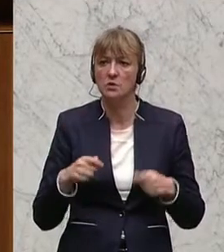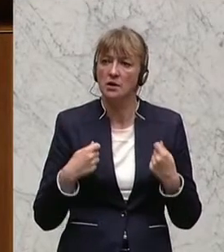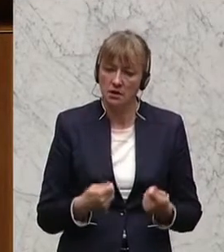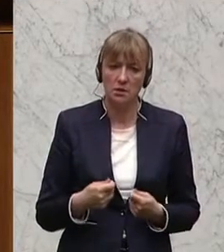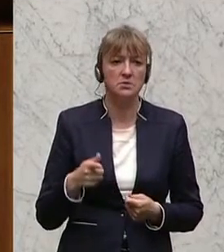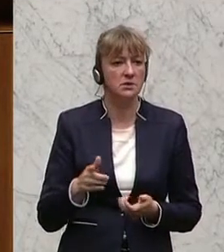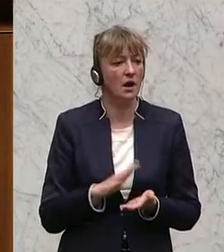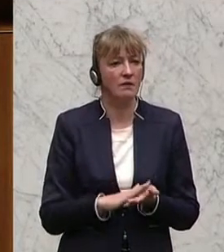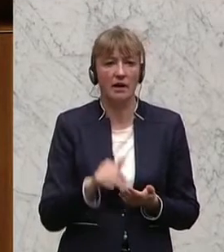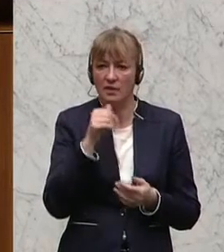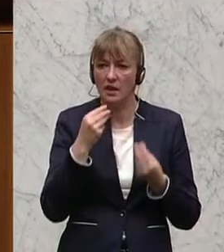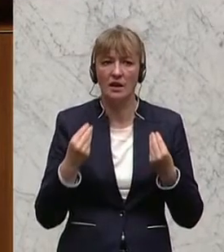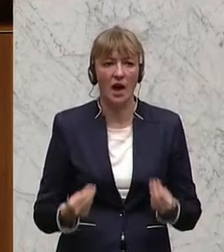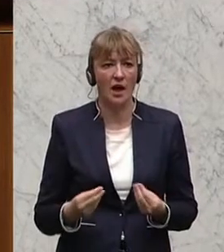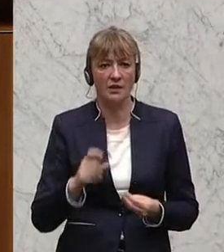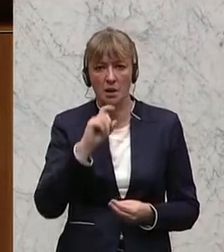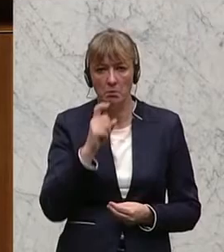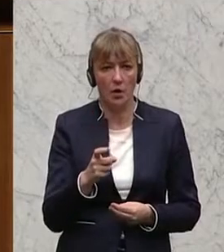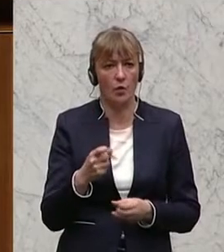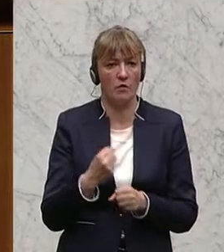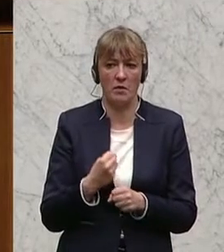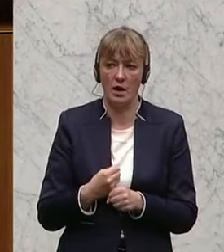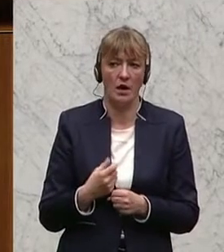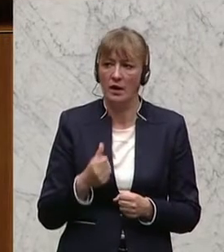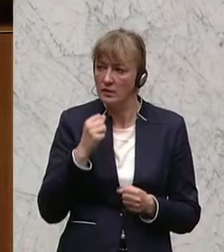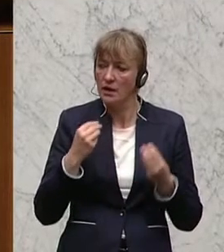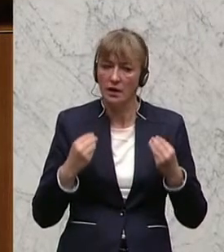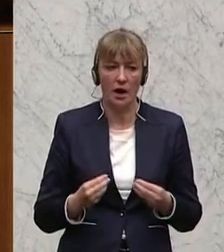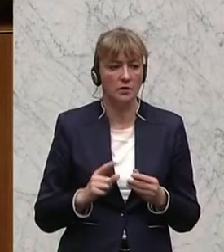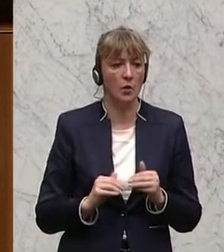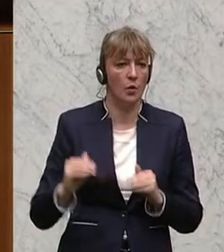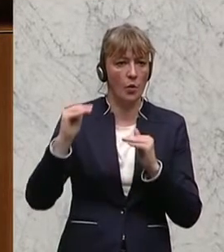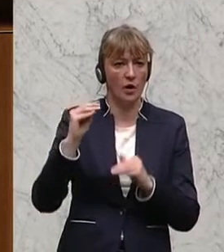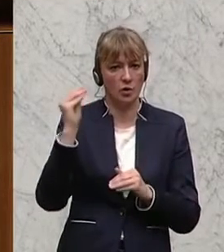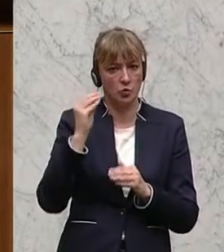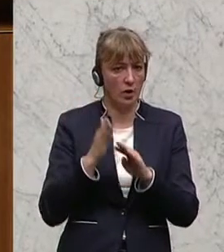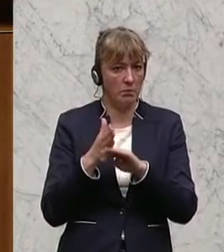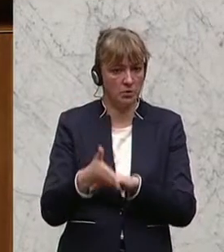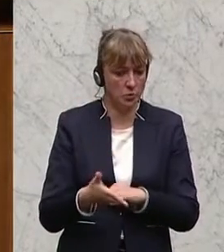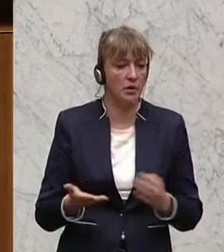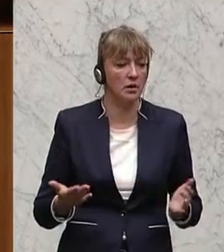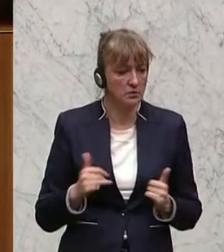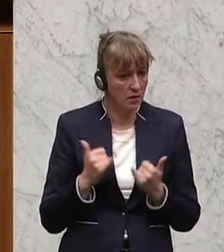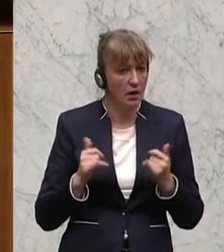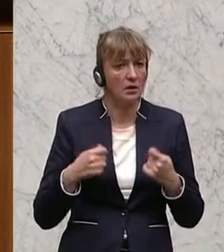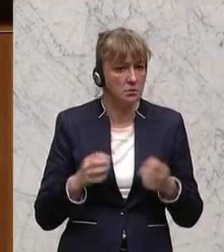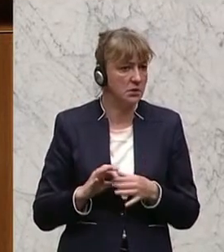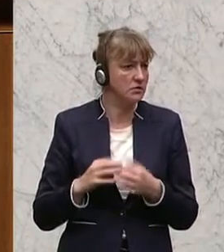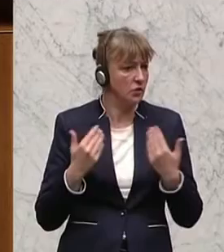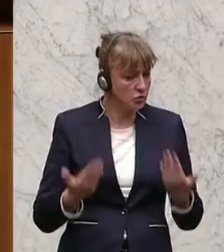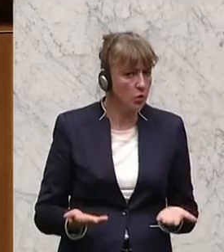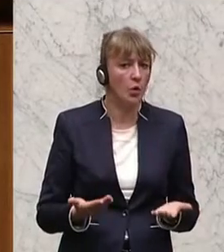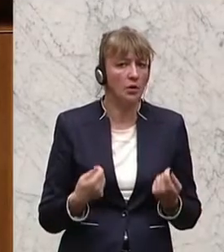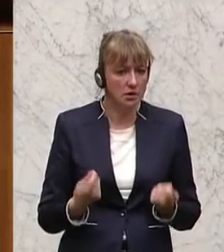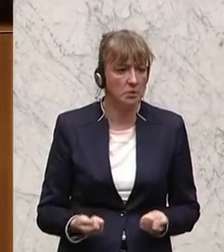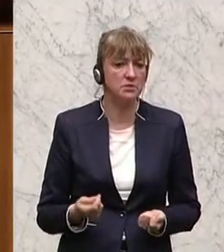die einfach nicht geeignet sind, einen Beruf auszufüllen, die auch nicht geeignet sind, eine höhere Schule zu besuchen. Das werden wir immer in dieser Gesellschaft haben und die